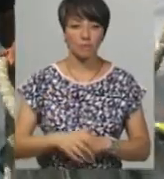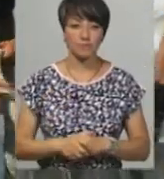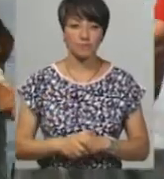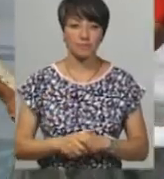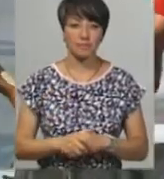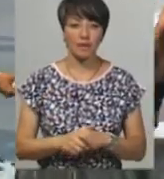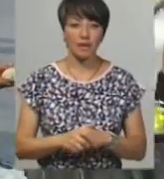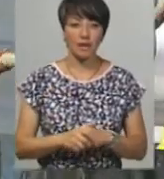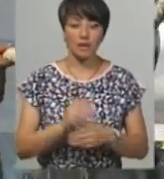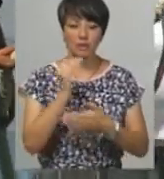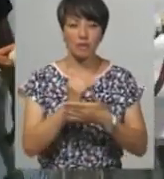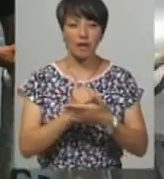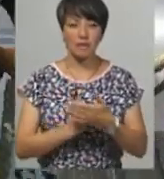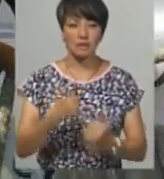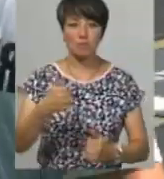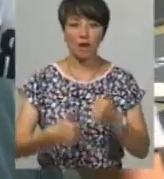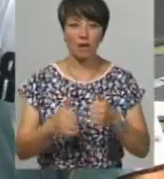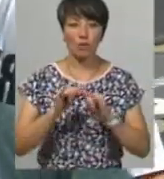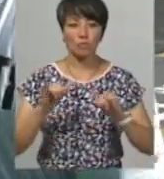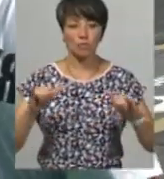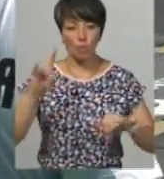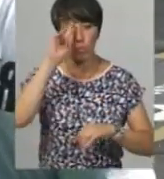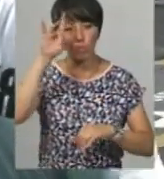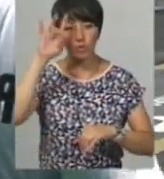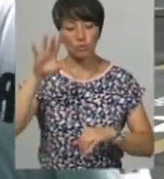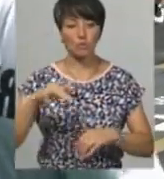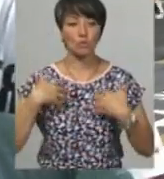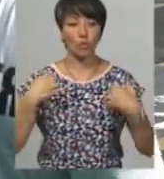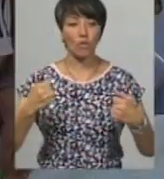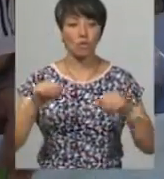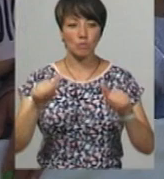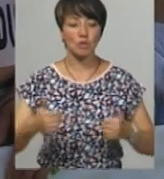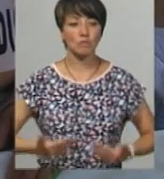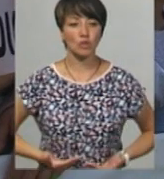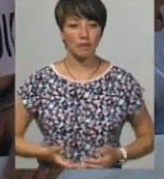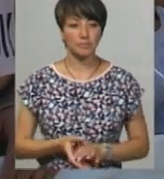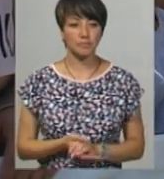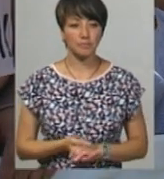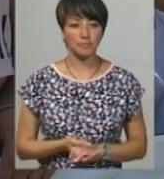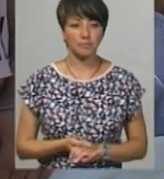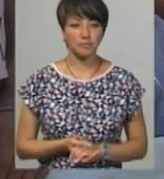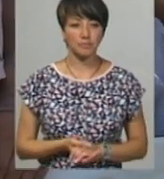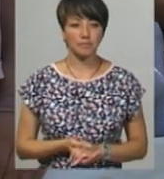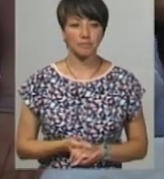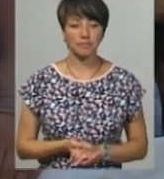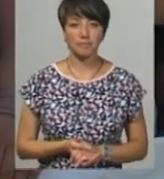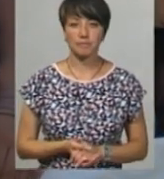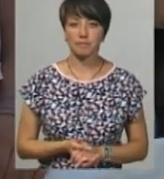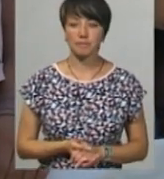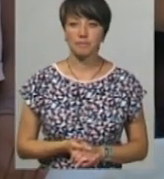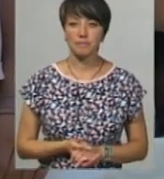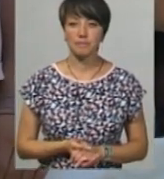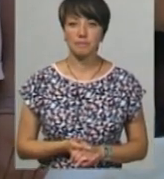Щільний графік змагань розповсюджує стронгмен в Україні та популяризує здоровий спосіб життя, каже Сергій Конюшок. Михайло Жила, Іван Мовчан. Новини.